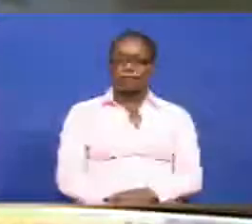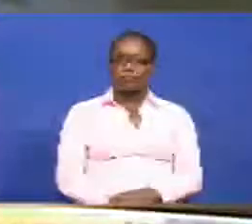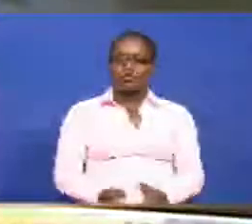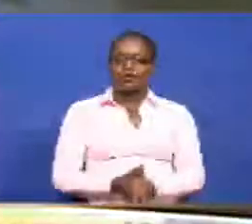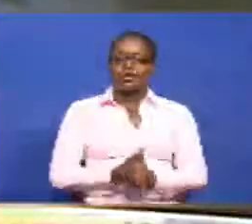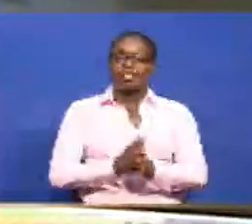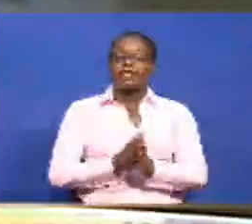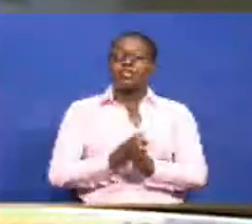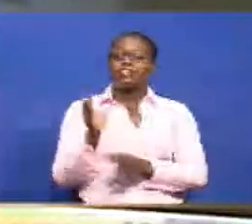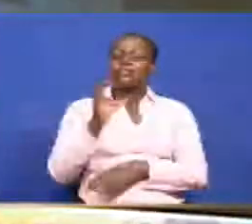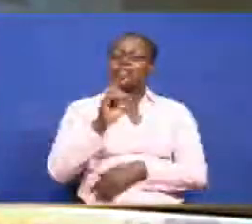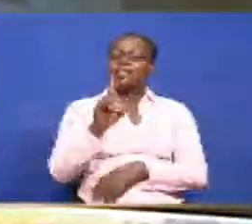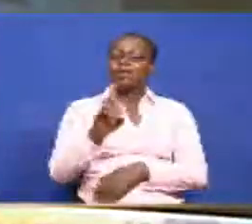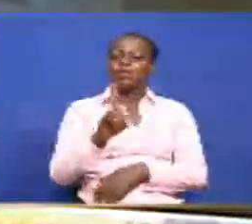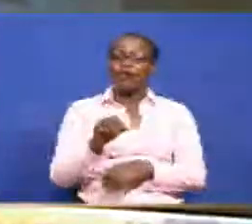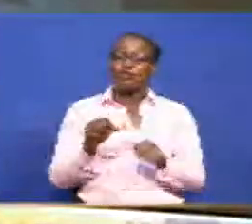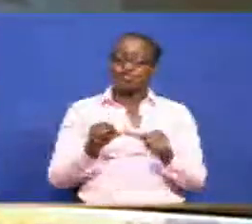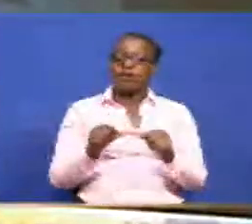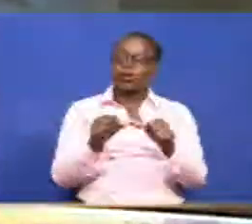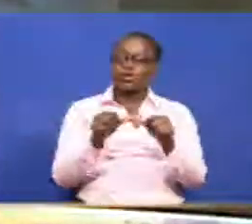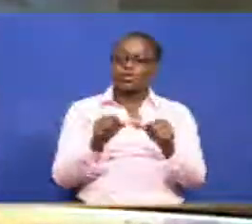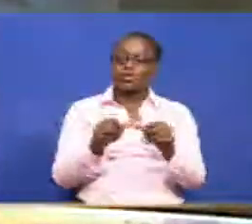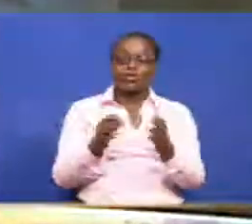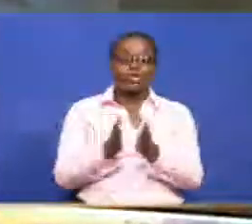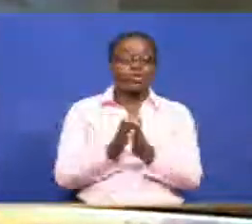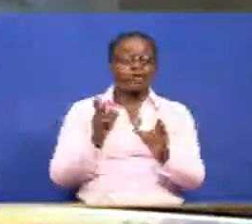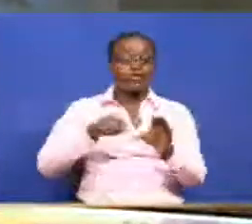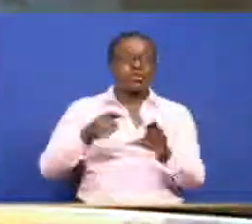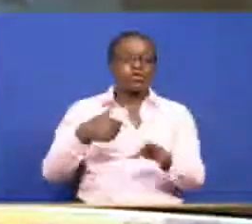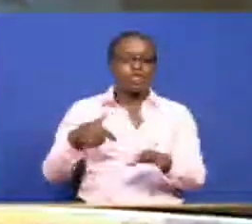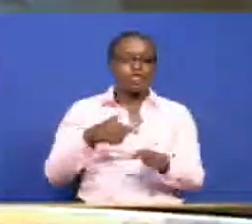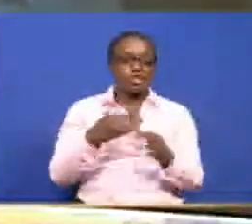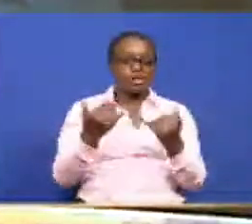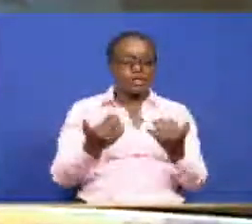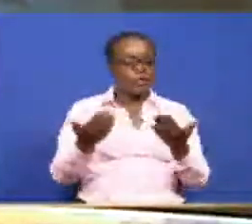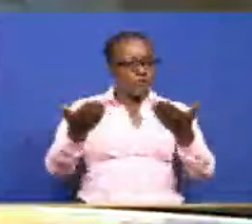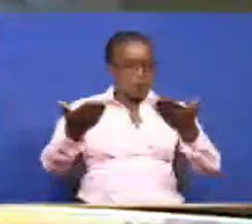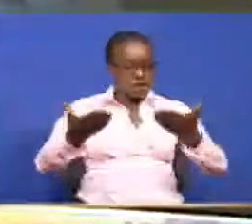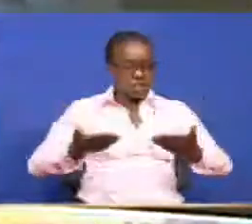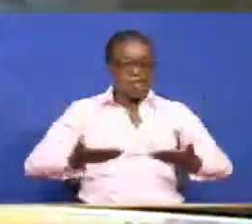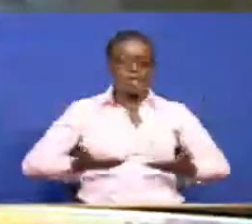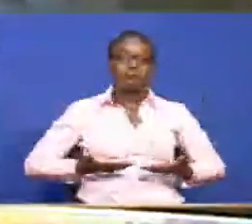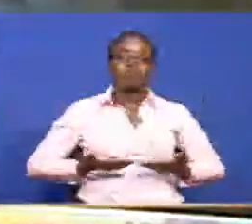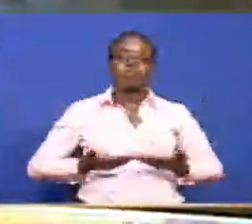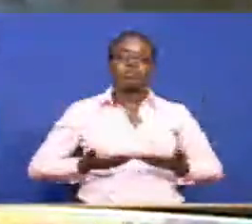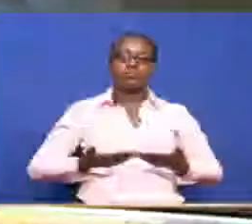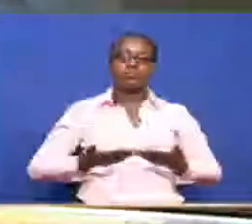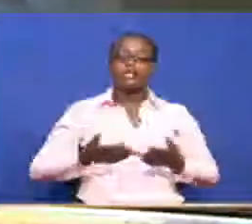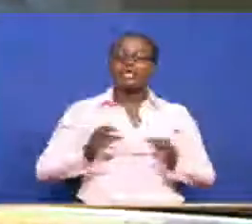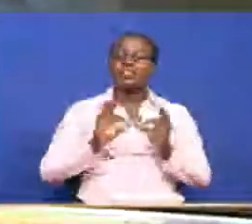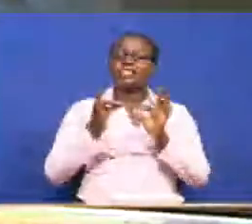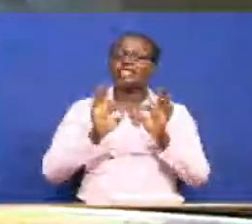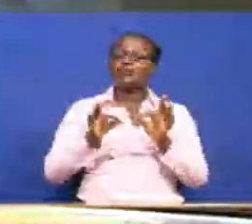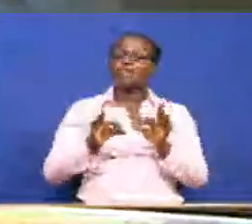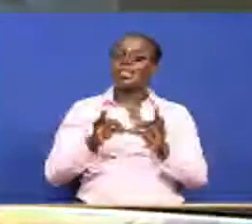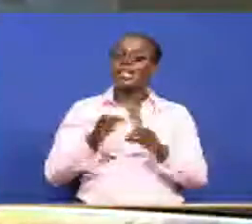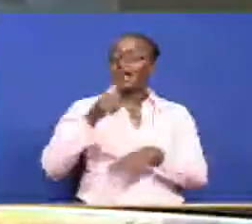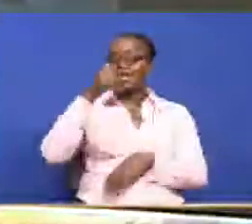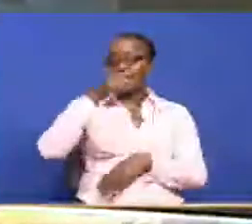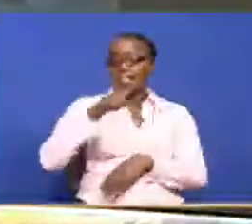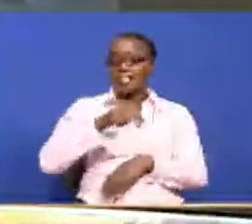Darubini ya Channel 1 ipo hewani. Kama ndo unajumuika na sisi, karibu sana. Lensa Odingo, mimi